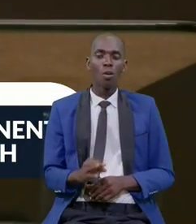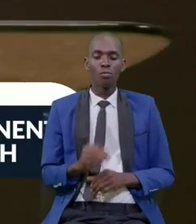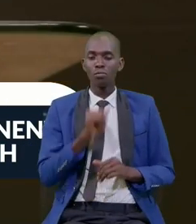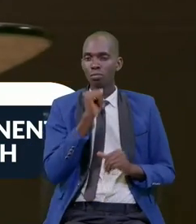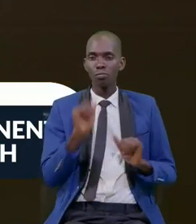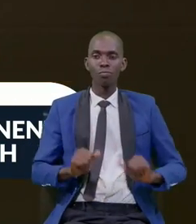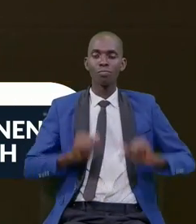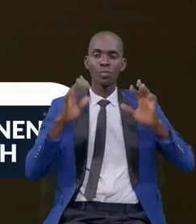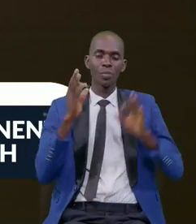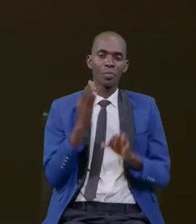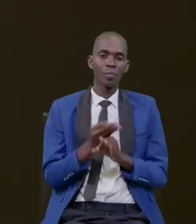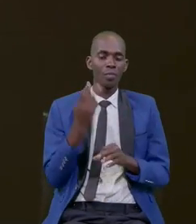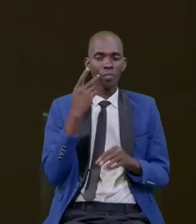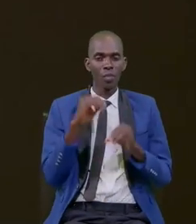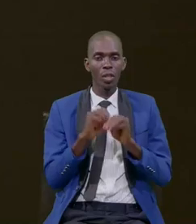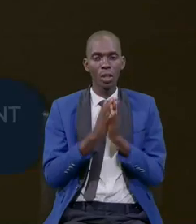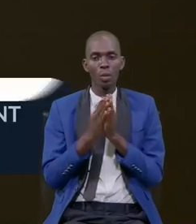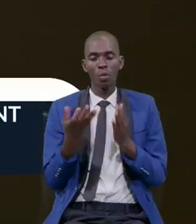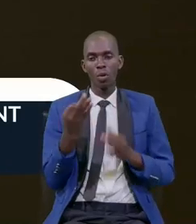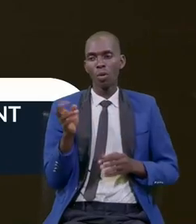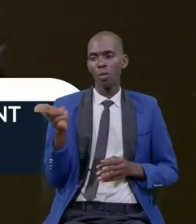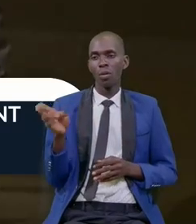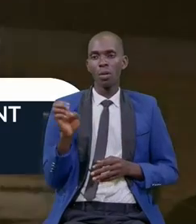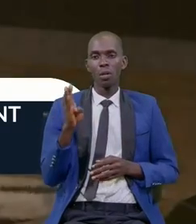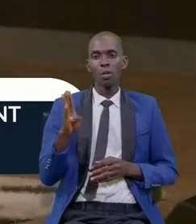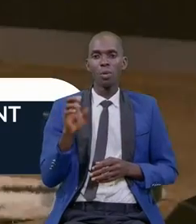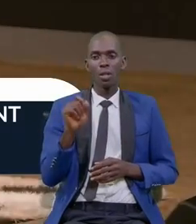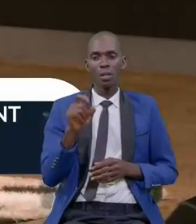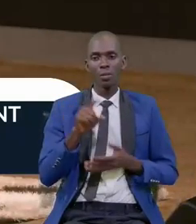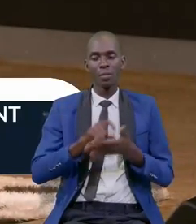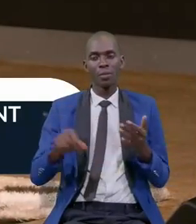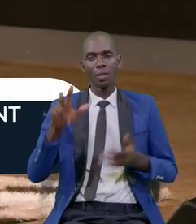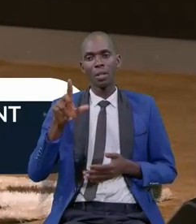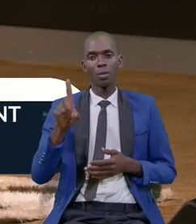résiliente. Nous allons aux Hébreux, Hébreux 11, verset